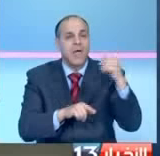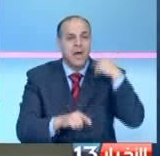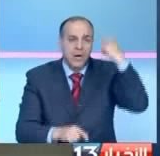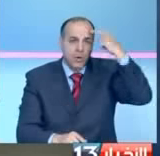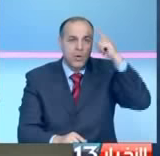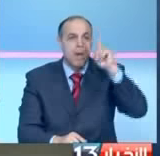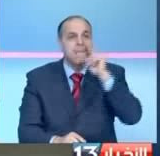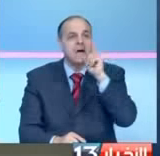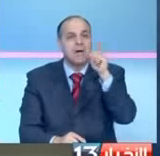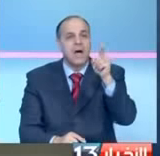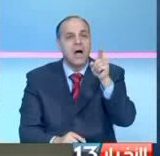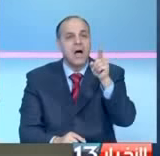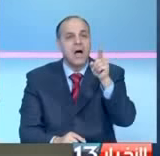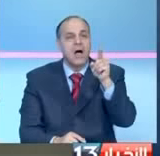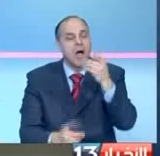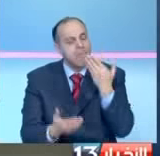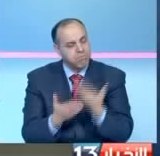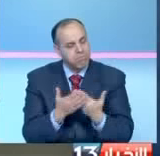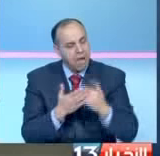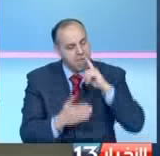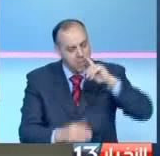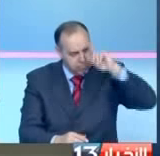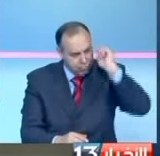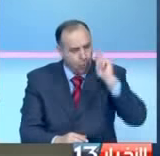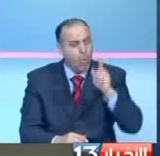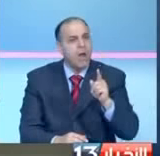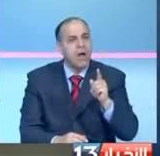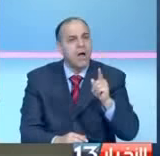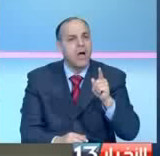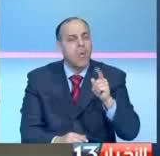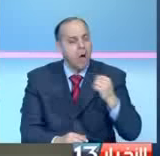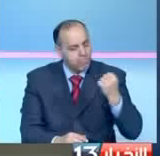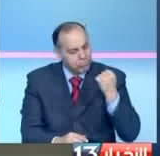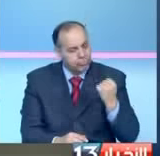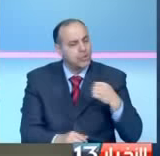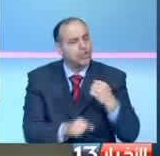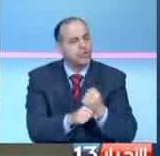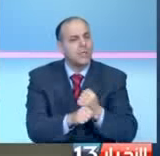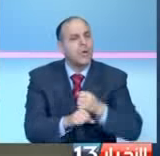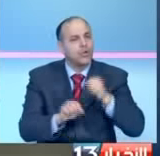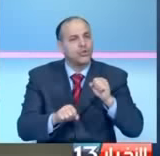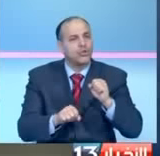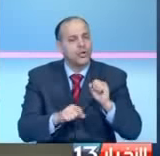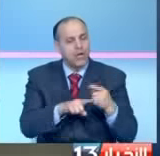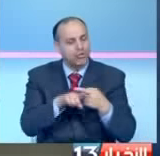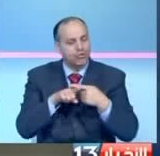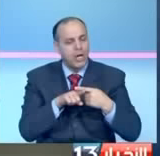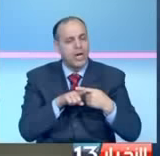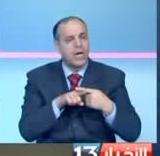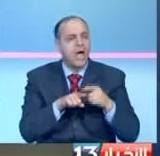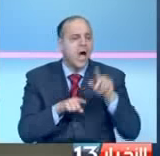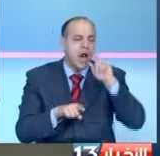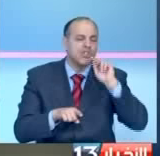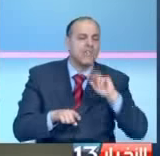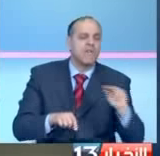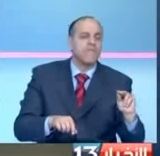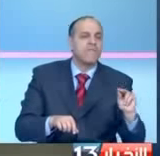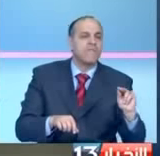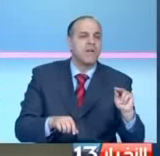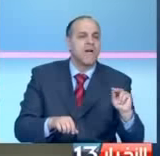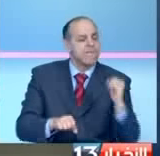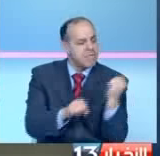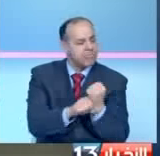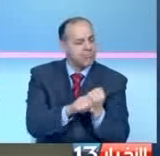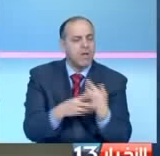ننظر للمرأة ككفاءة وكقيمة ثابتة وكقدرة، وهي شريك لأخيها الرجل في